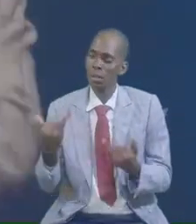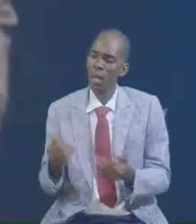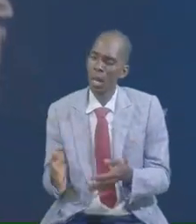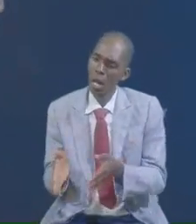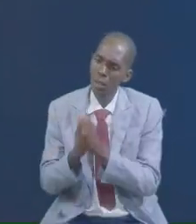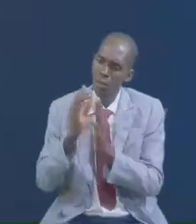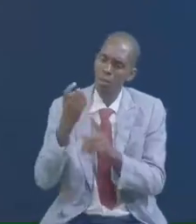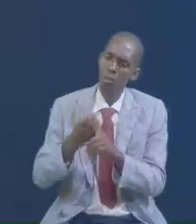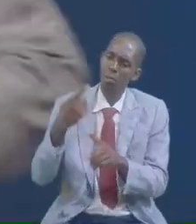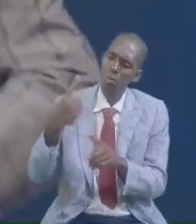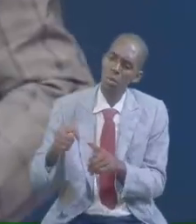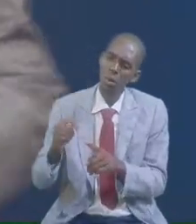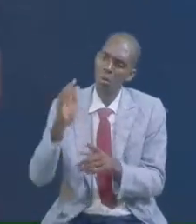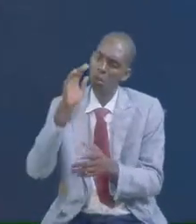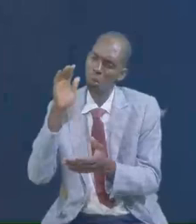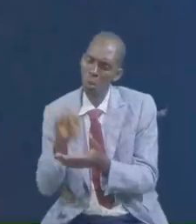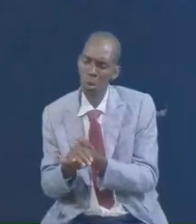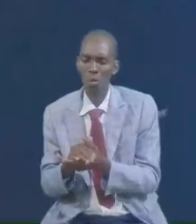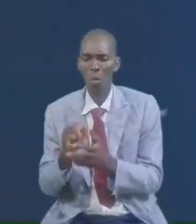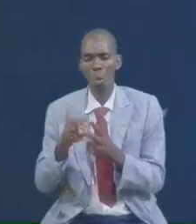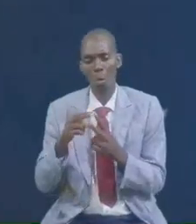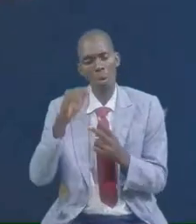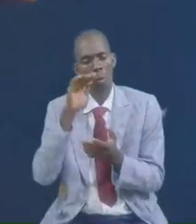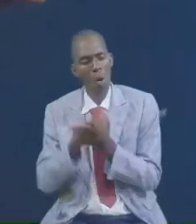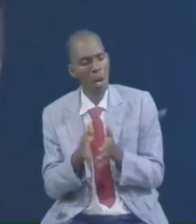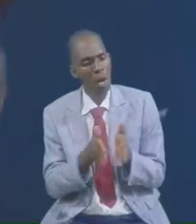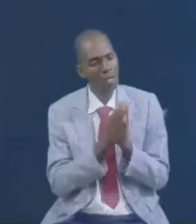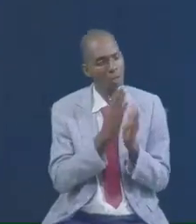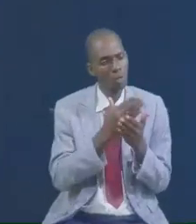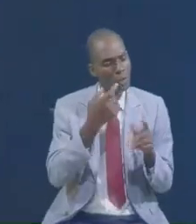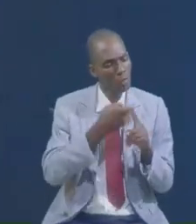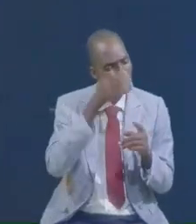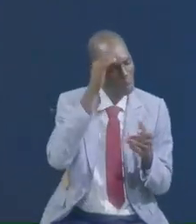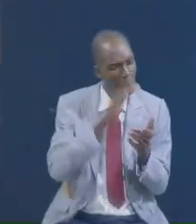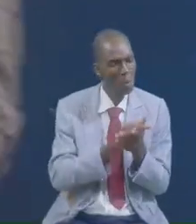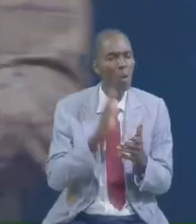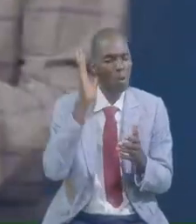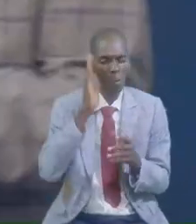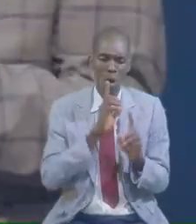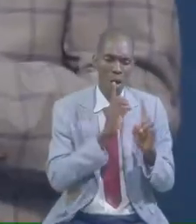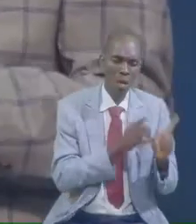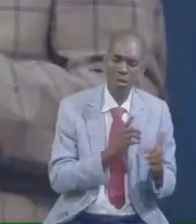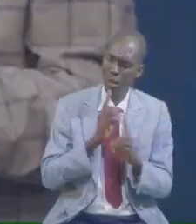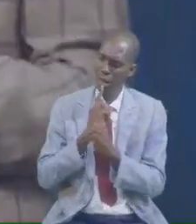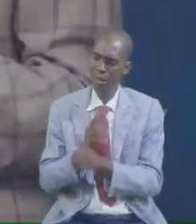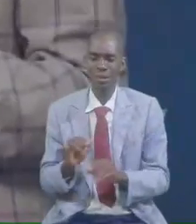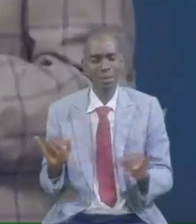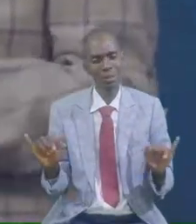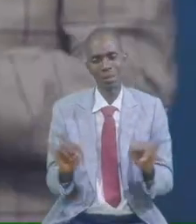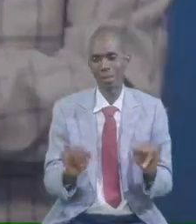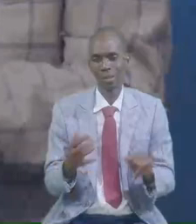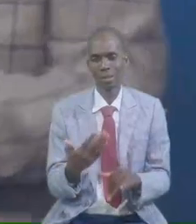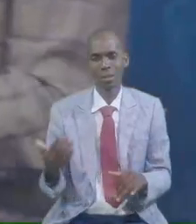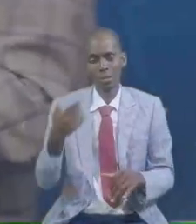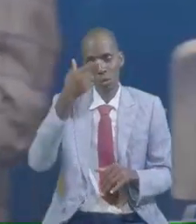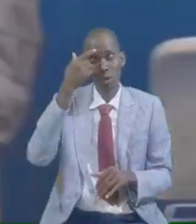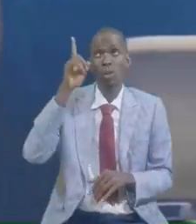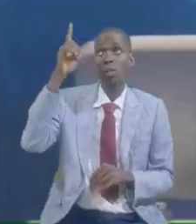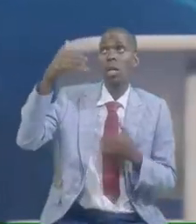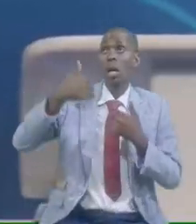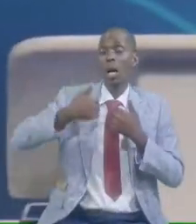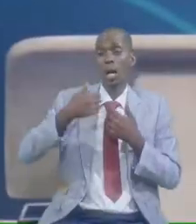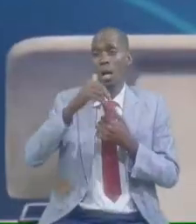l'autre partenaire? Ce sera donné la même chose parce qu'il a l'alliance avec nous.